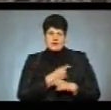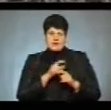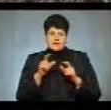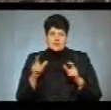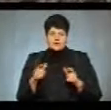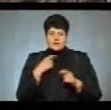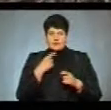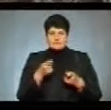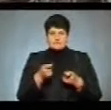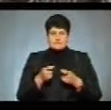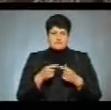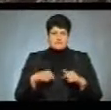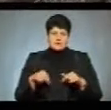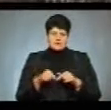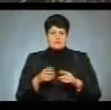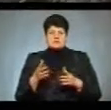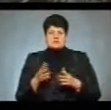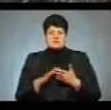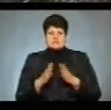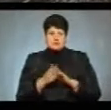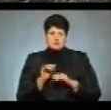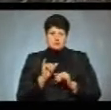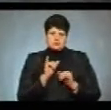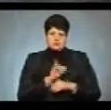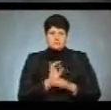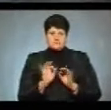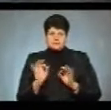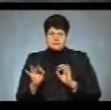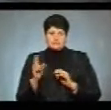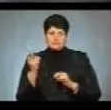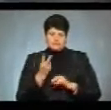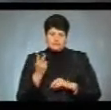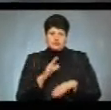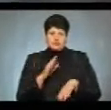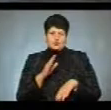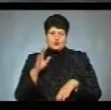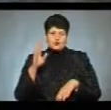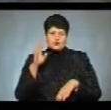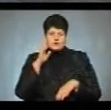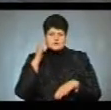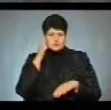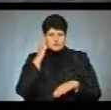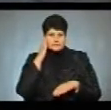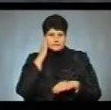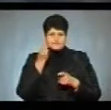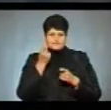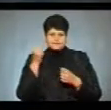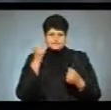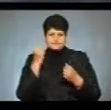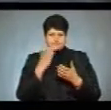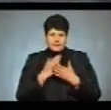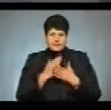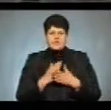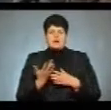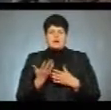слів завідувача відділення Ігоря Яковця, стан у них стабільний. В обох хлопців забої м'яких тканин голови. Батьки дітей у міській лікарні. Як